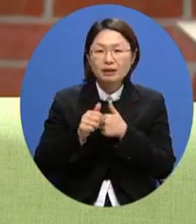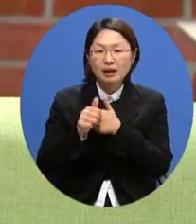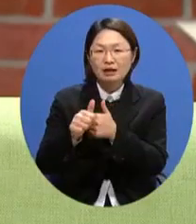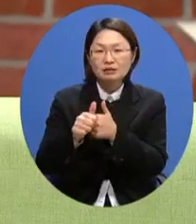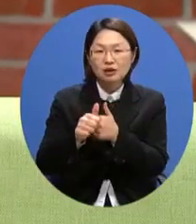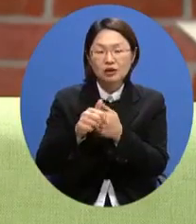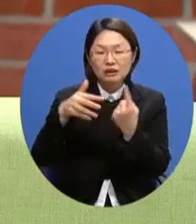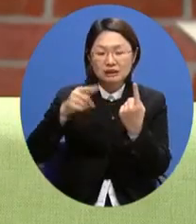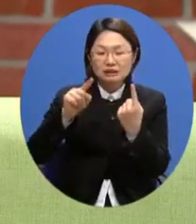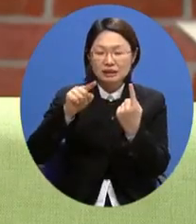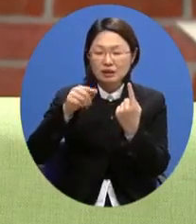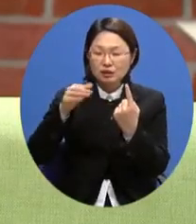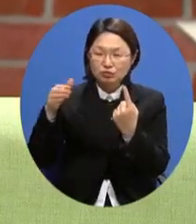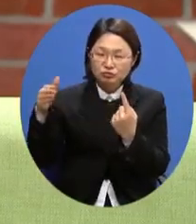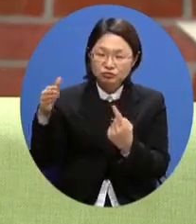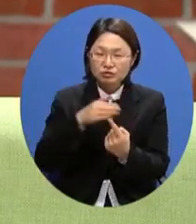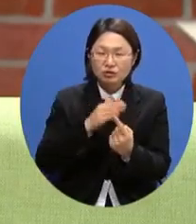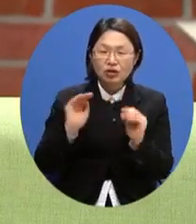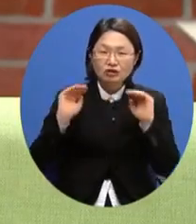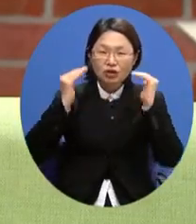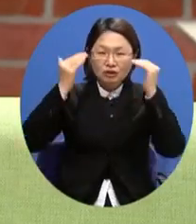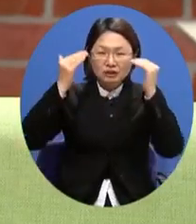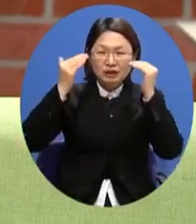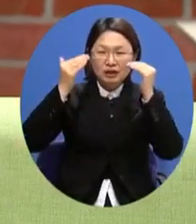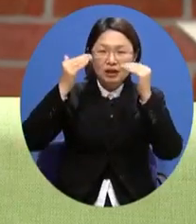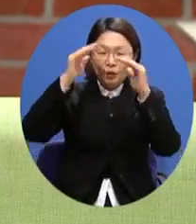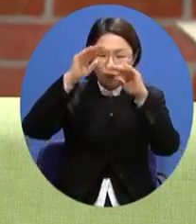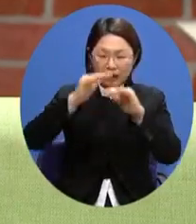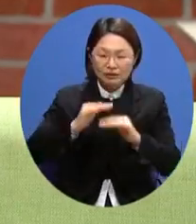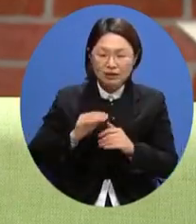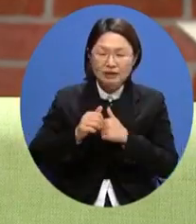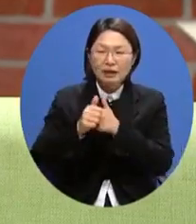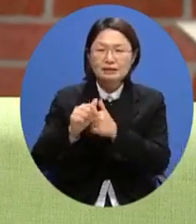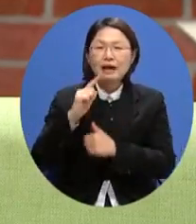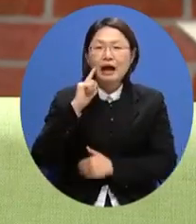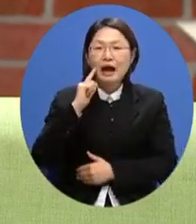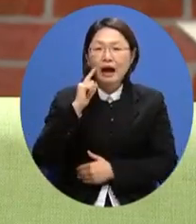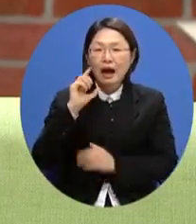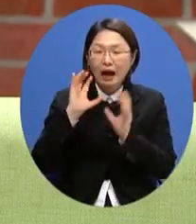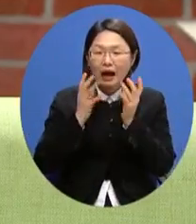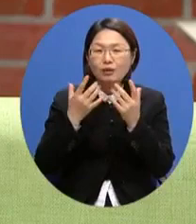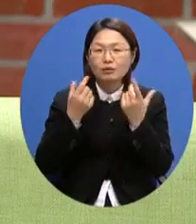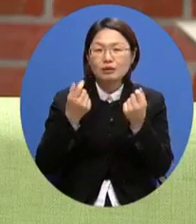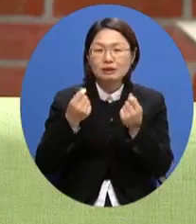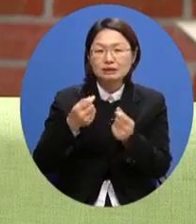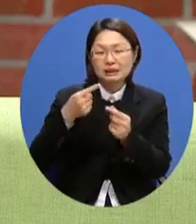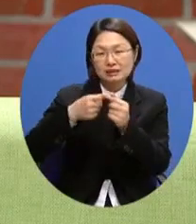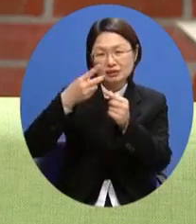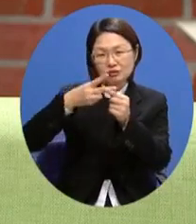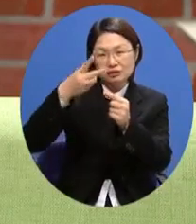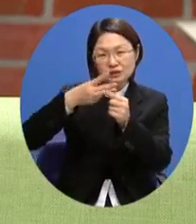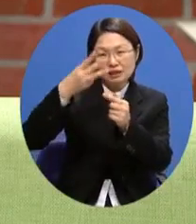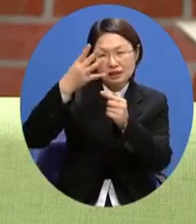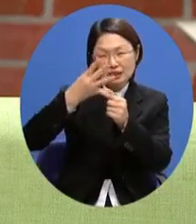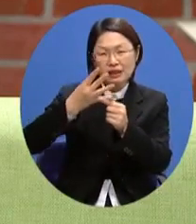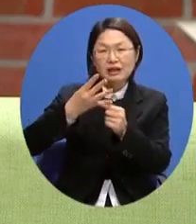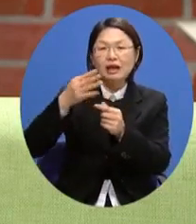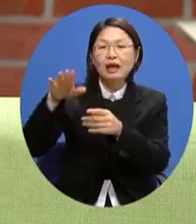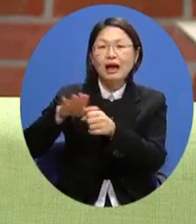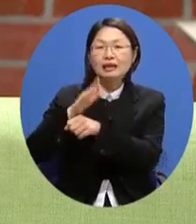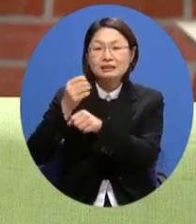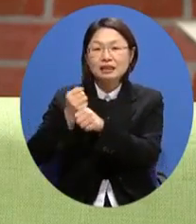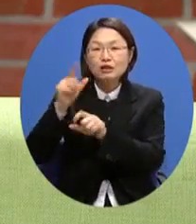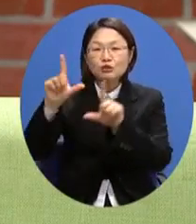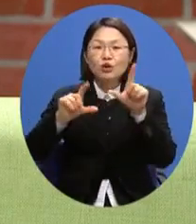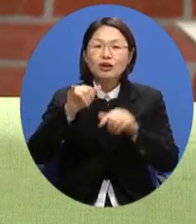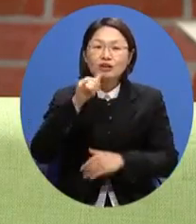애착부터 성장해서 쭉 자라는 과정에 따라서 아이들과 똑같이 네 가지 애착 유형을 보이게 돼요. 그런데 이제